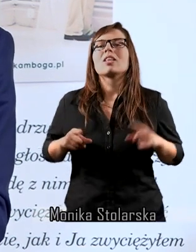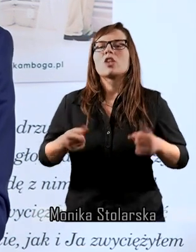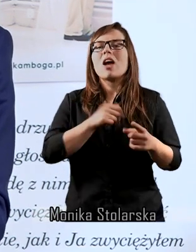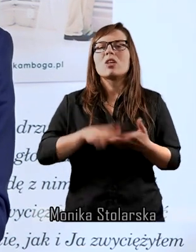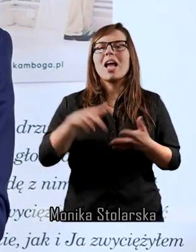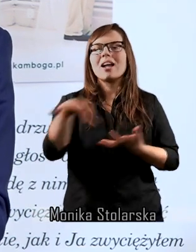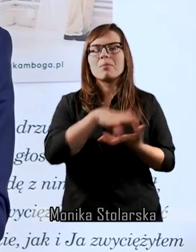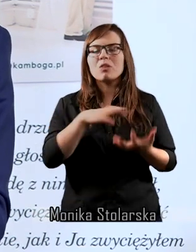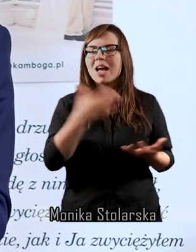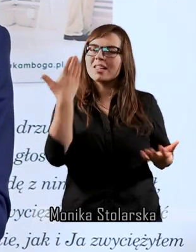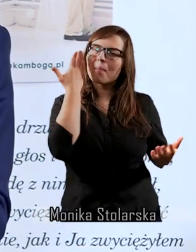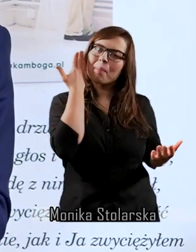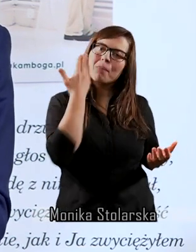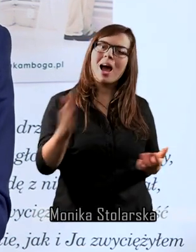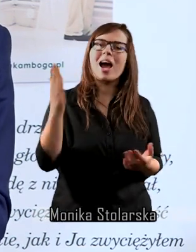dzieją się na tym świecie bardzo